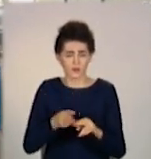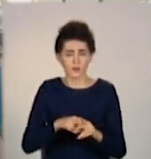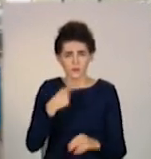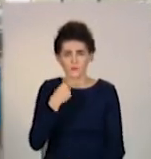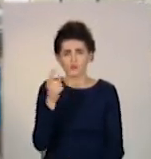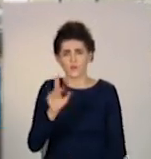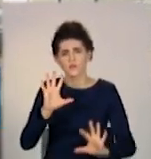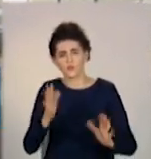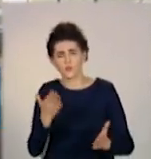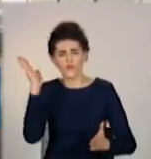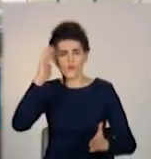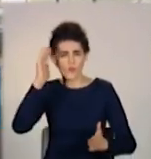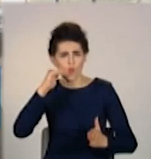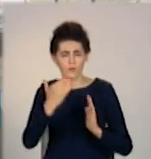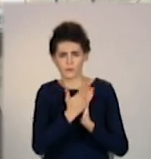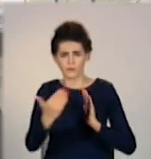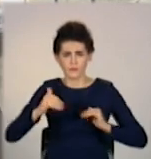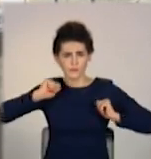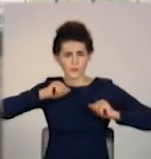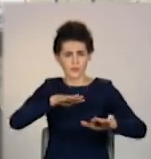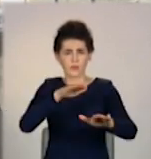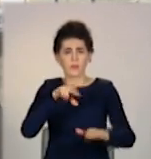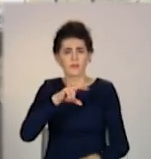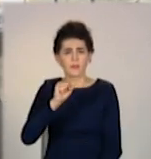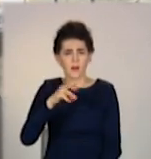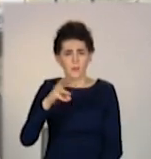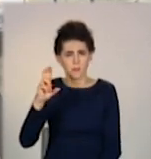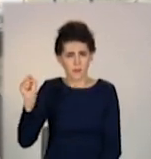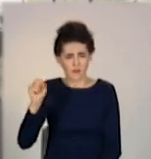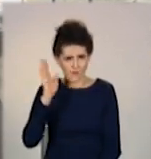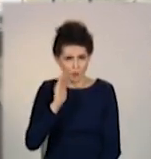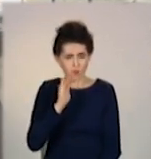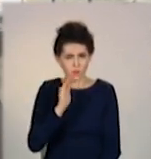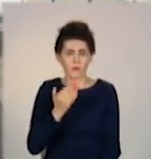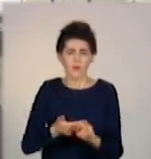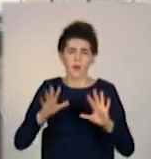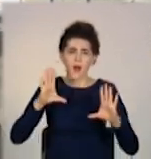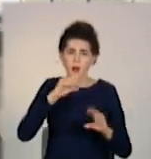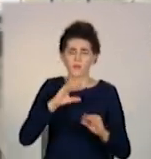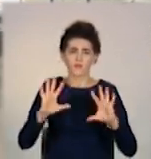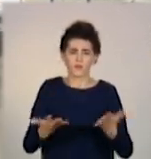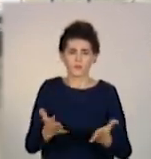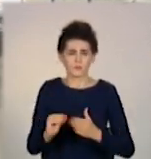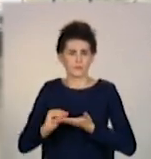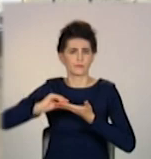при прориві дамби водохранилища вода може достигти